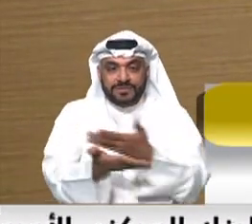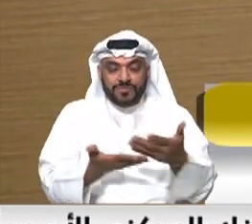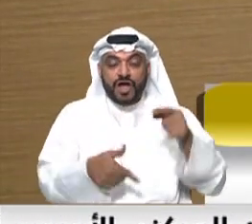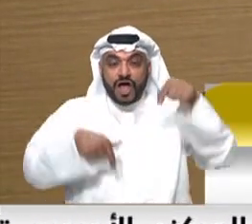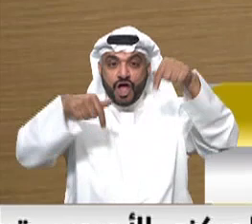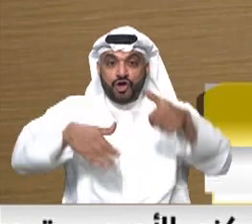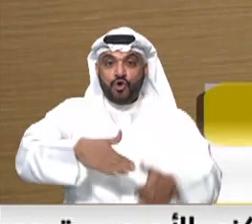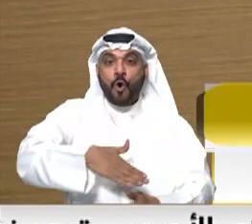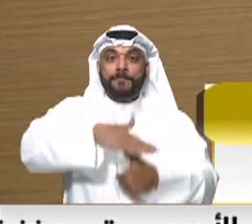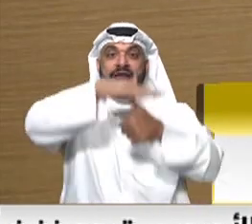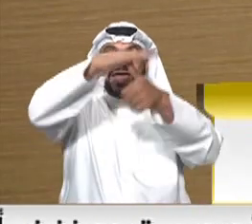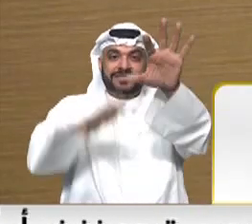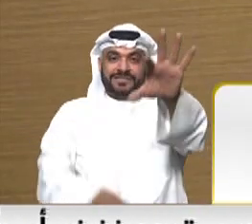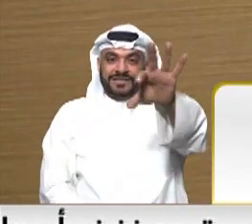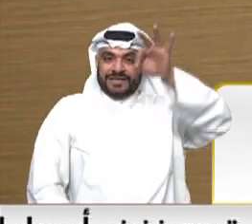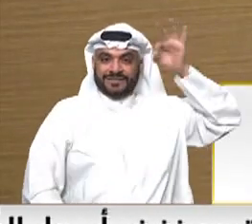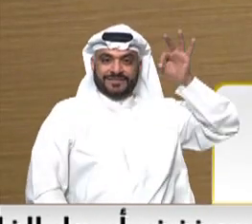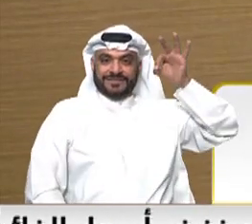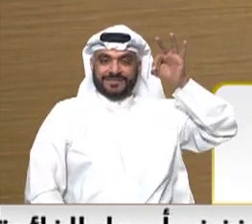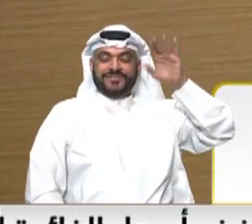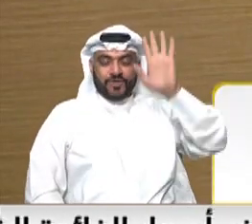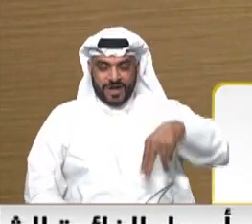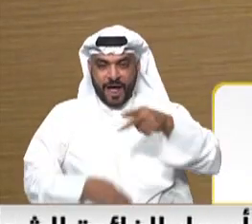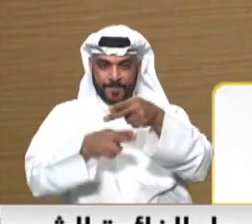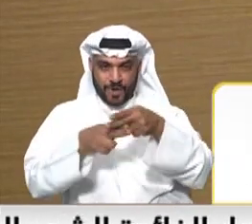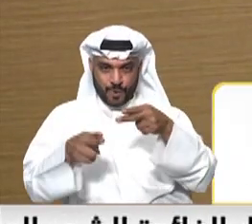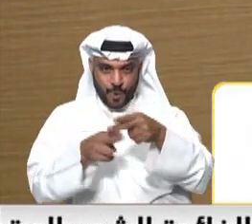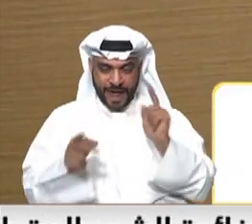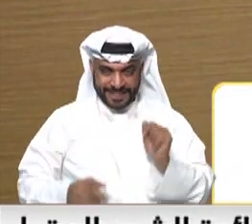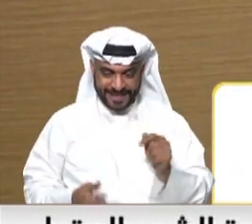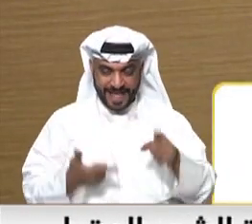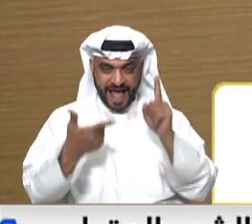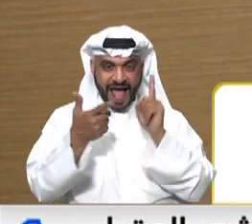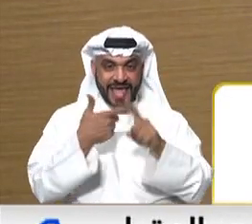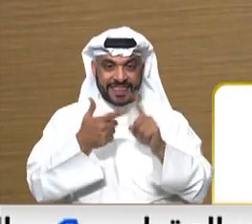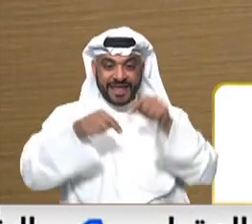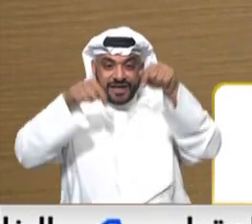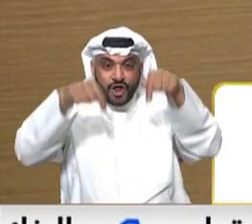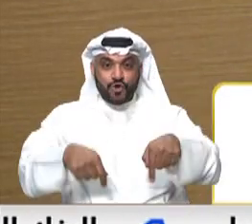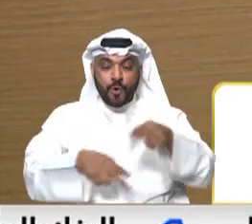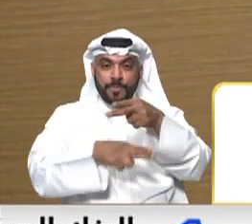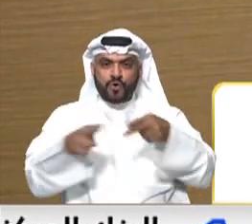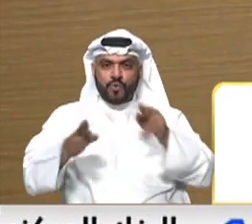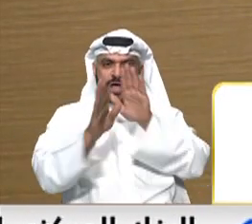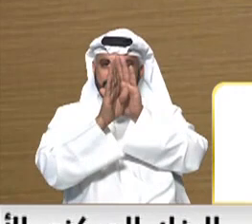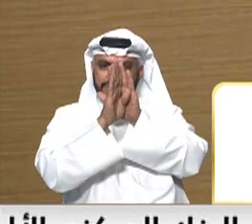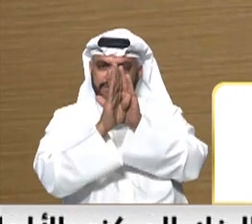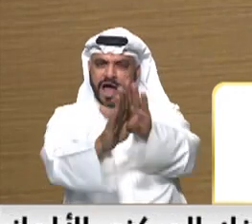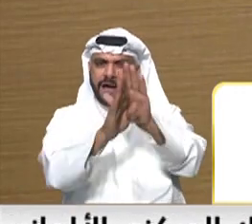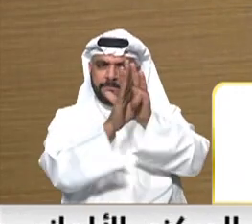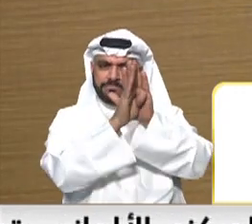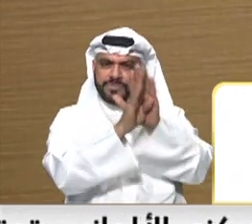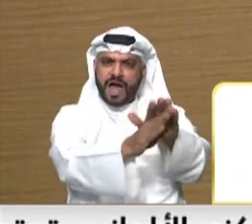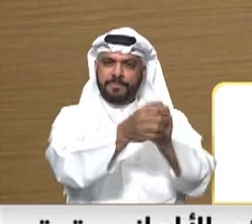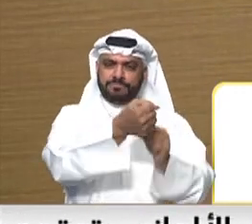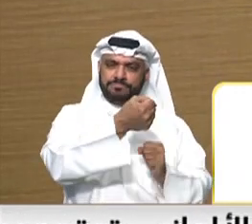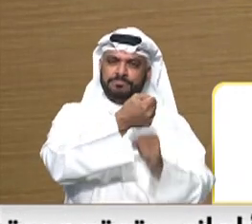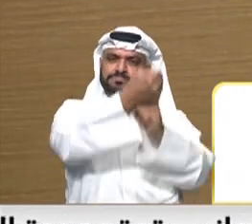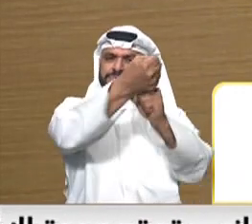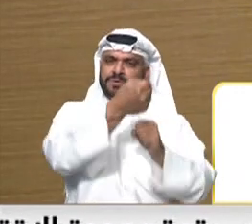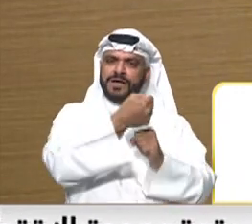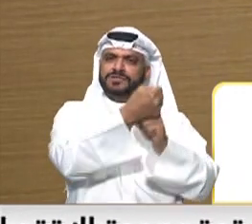اليوم لمجلس المحافظين. عمل الكويت في دعمنا سواء مع الصناديق اللي موجودة في دولة